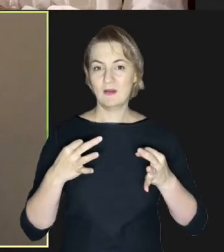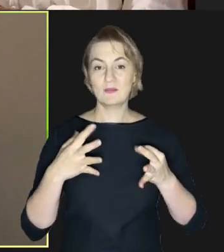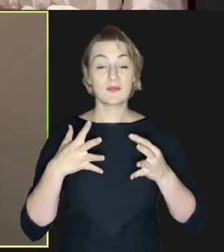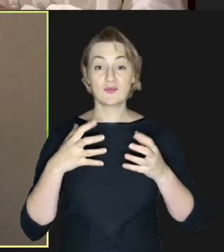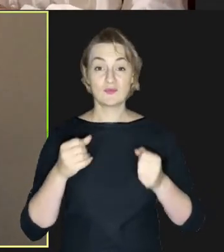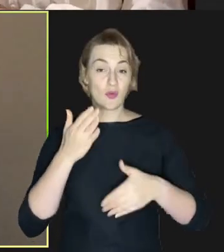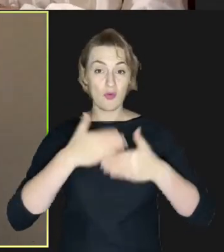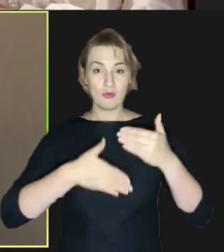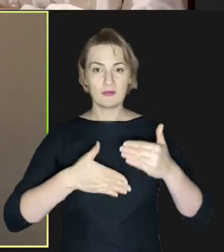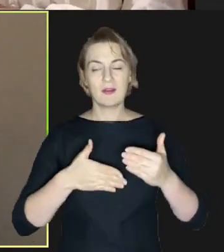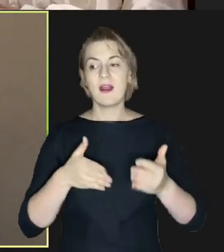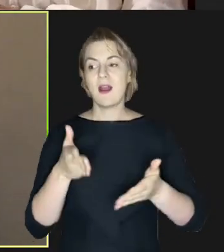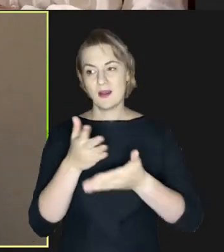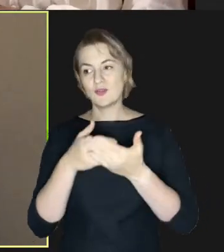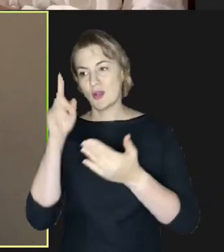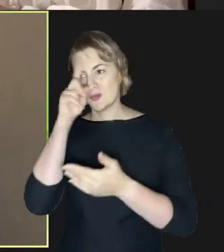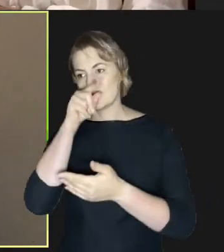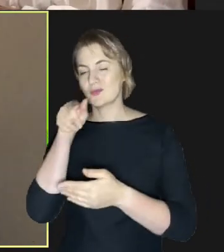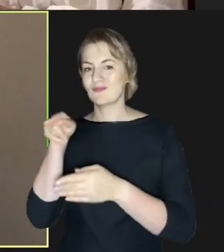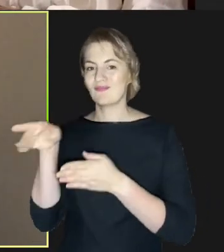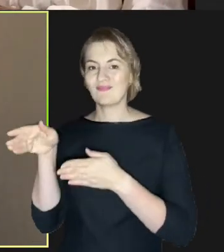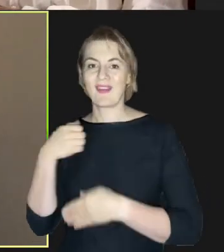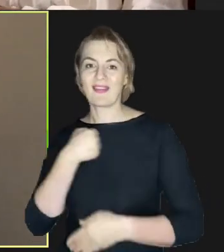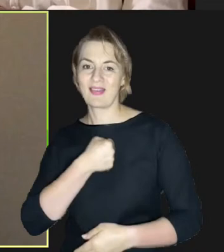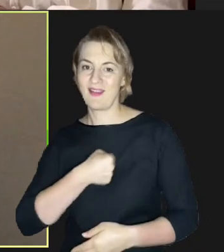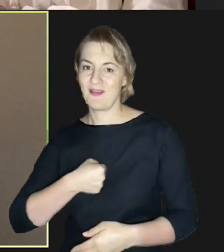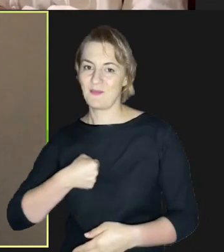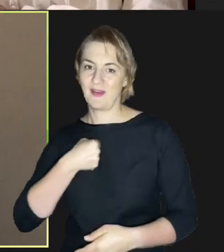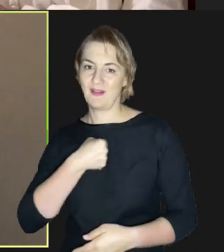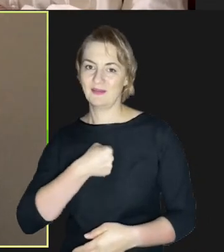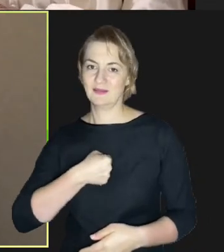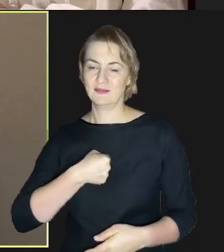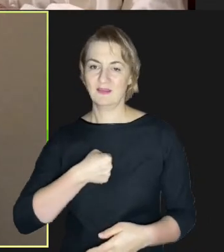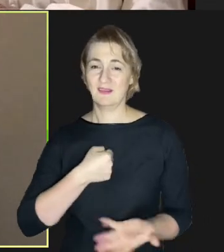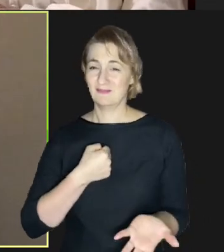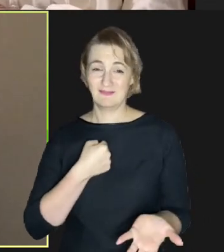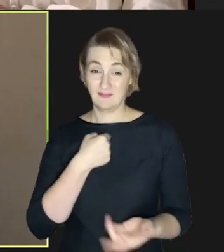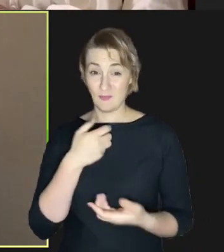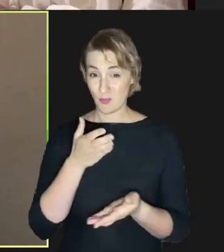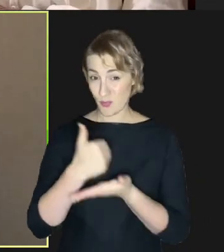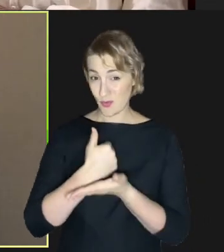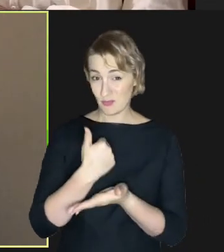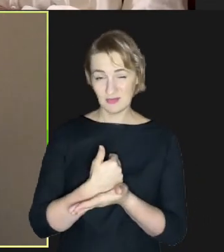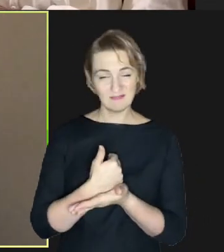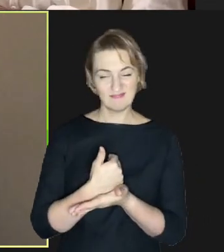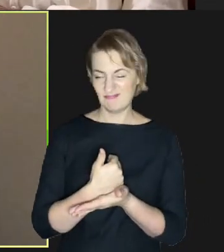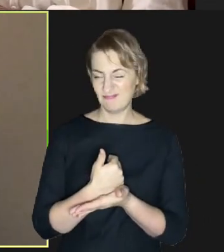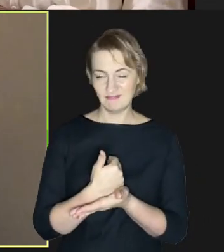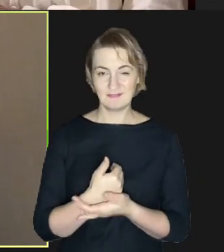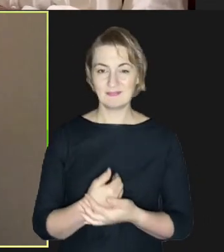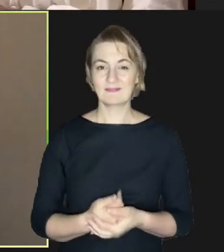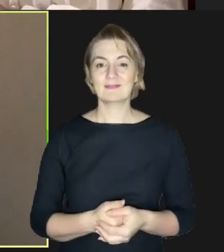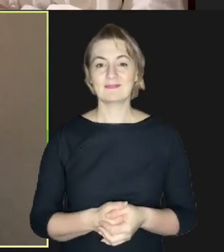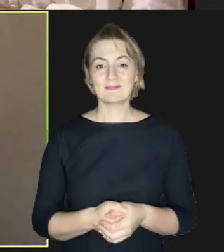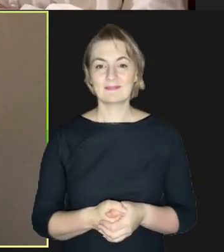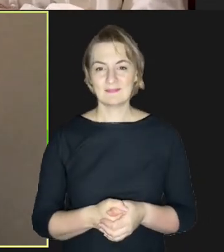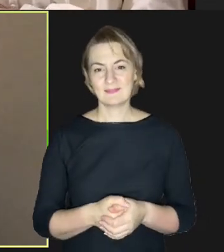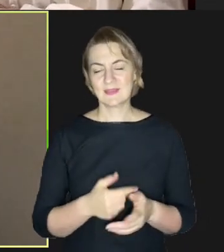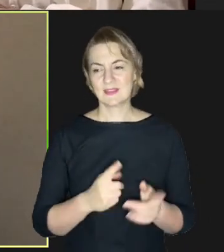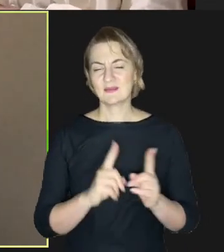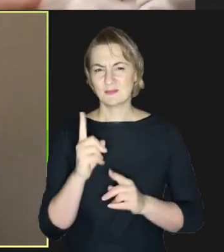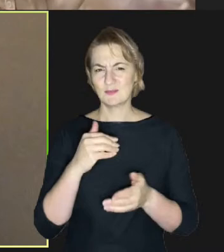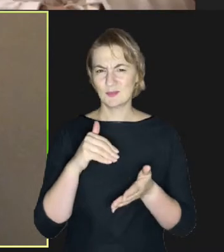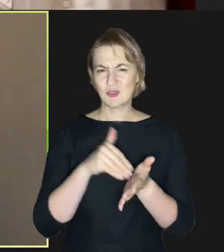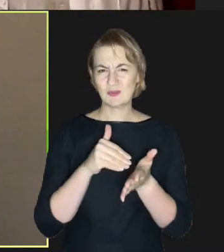wchodzi w depresję, tak? No, ale depresja też nie jest tutaj rozwiązaniem, choć może przydałaby się nam taka zbiorowa